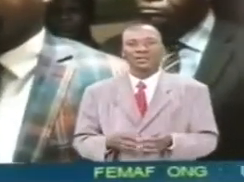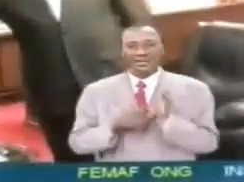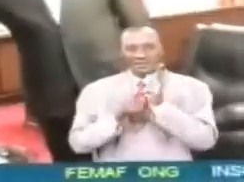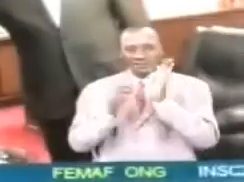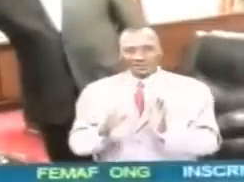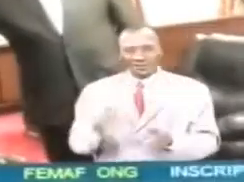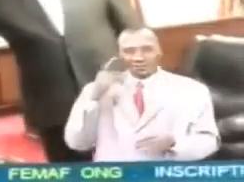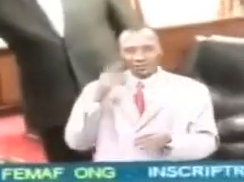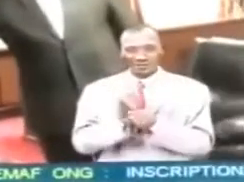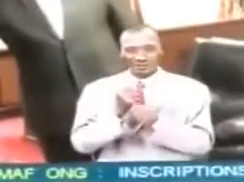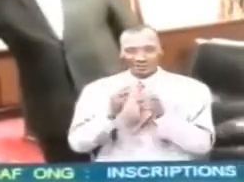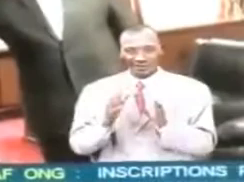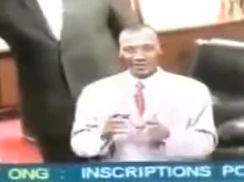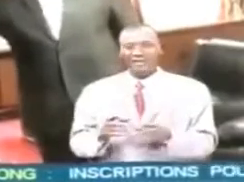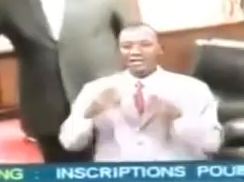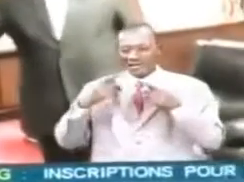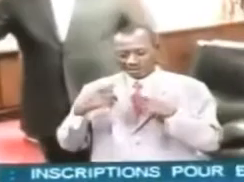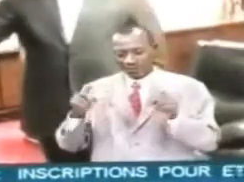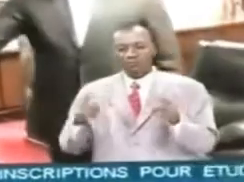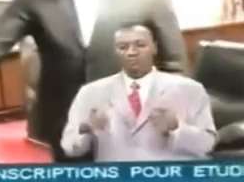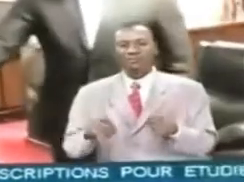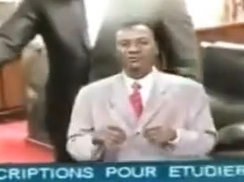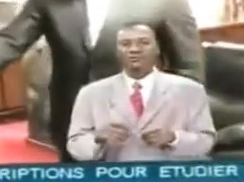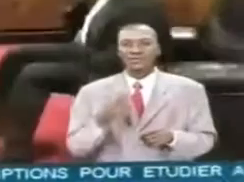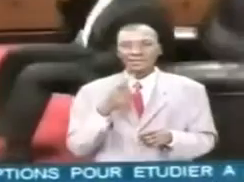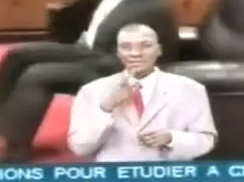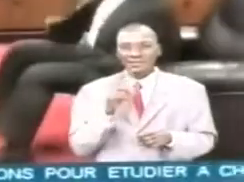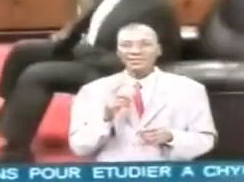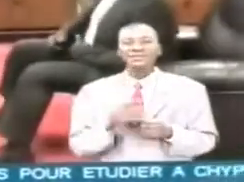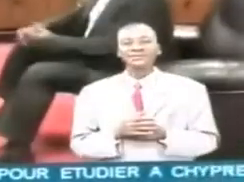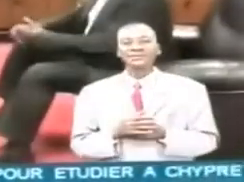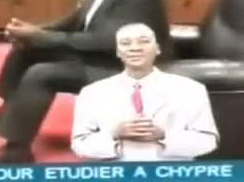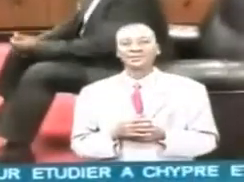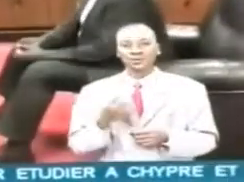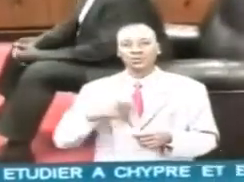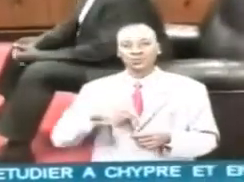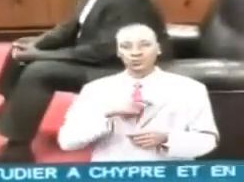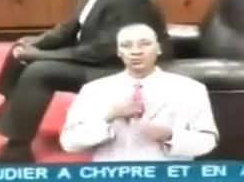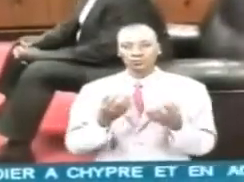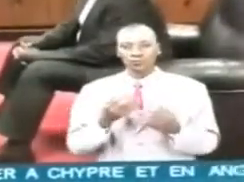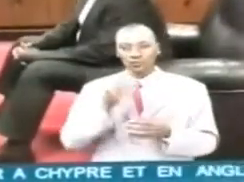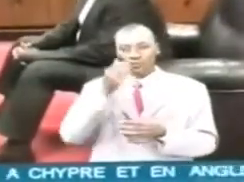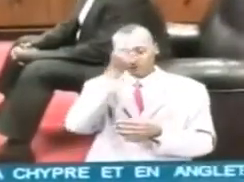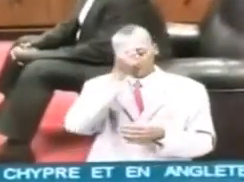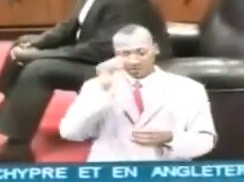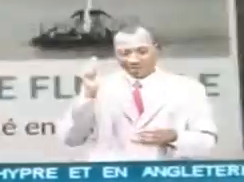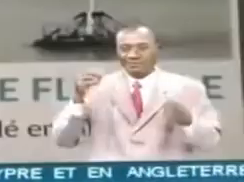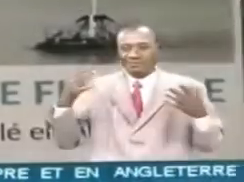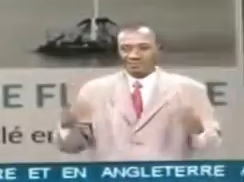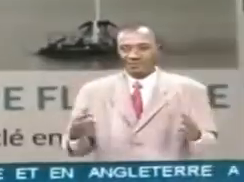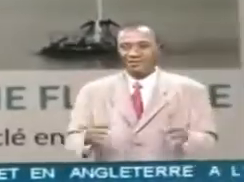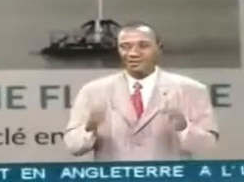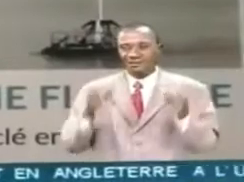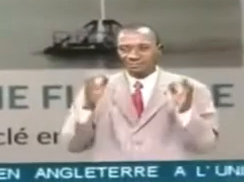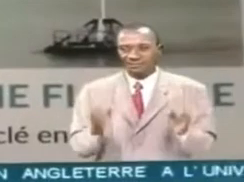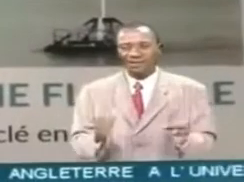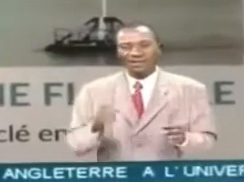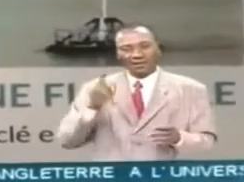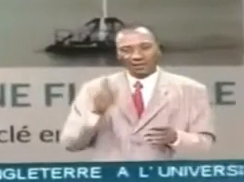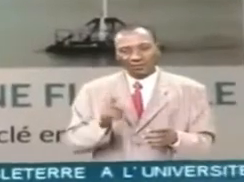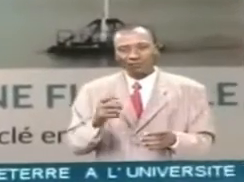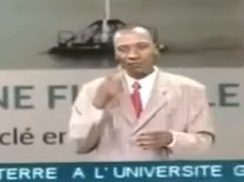social. Mais auparavant, le ministre Emile Ifoto a reçu la délégation de la société bordelaise Hydrotube Énergie qui utilise